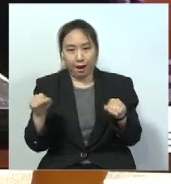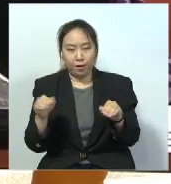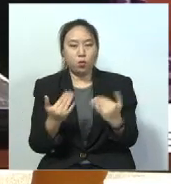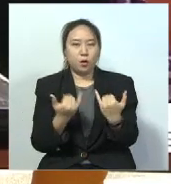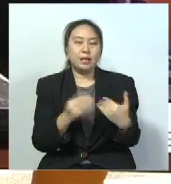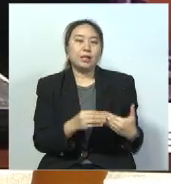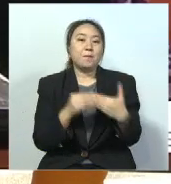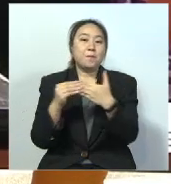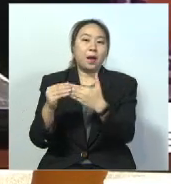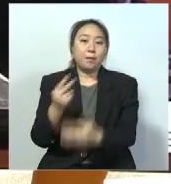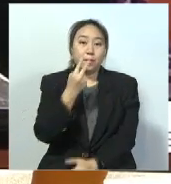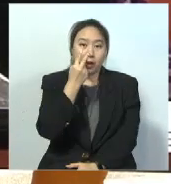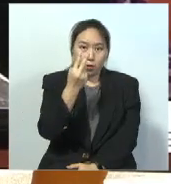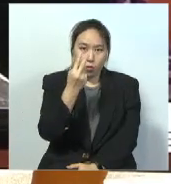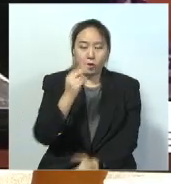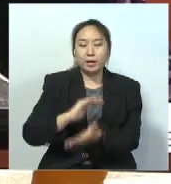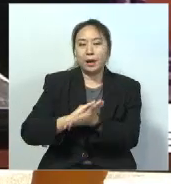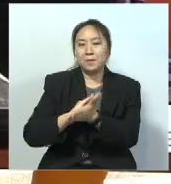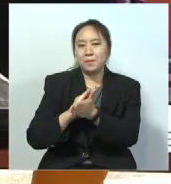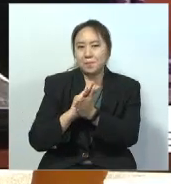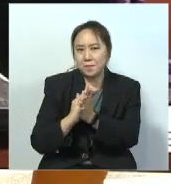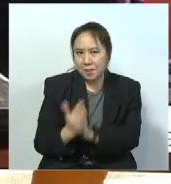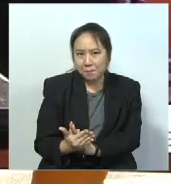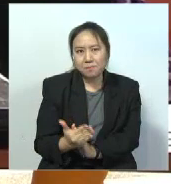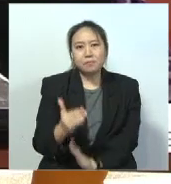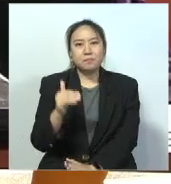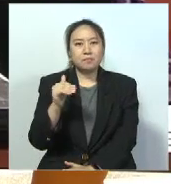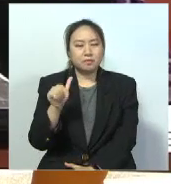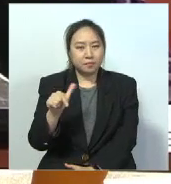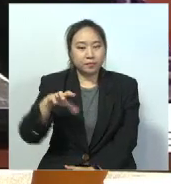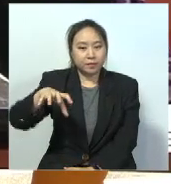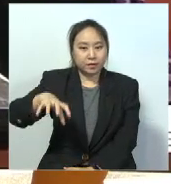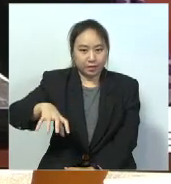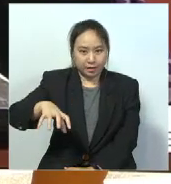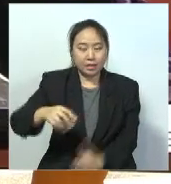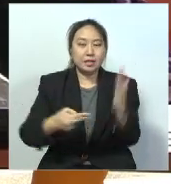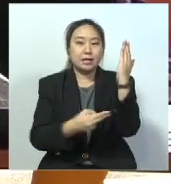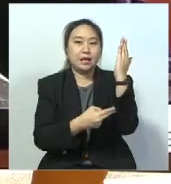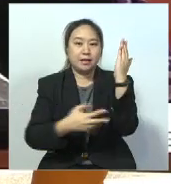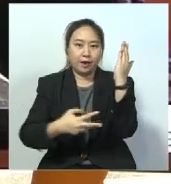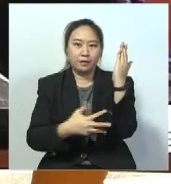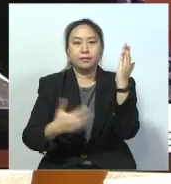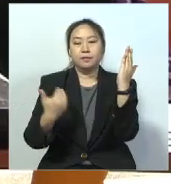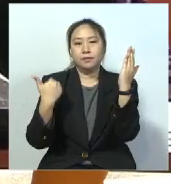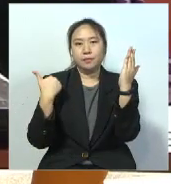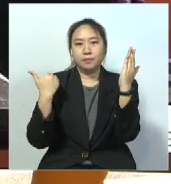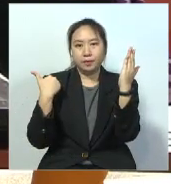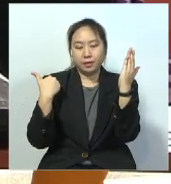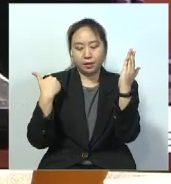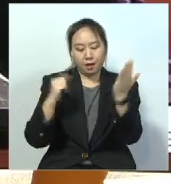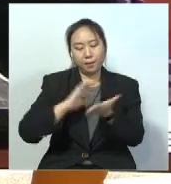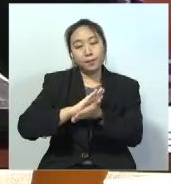ปดูอีกหนึ่งที่ที่เขามีการปรับเป็นการปรับใหญ่ด้วยนะคะ อากาศยาน หัดใหญ ่หัดใหญ่นะครับก็มีการป